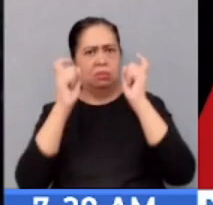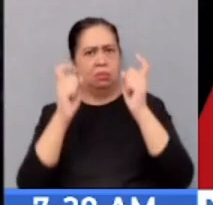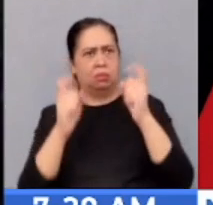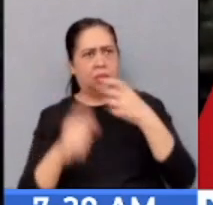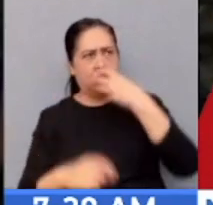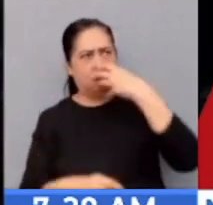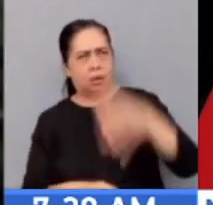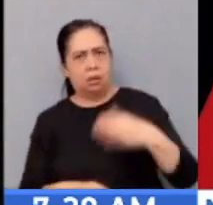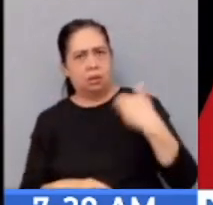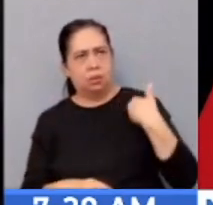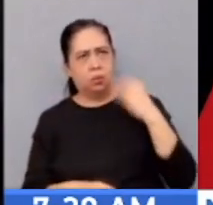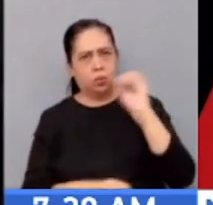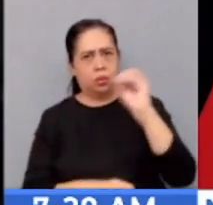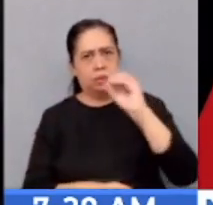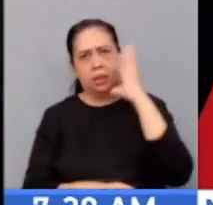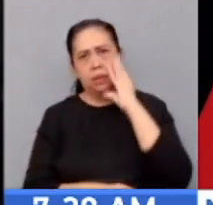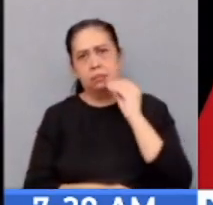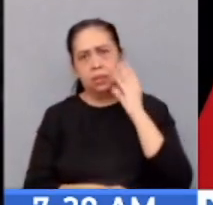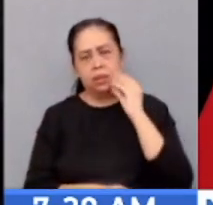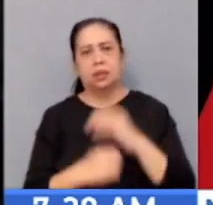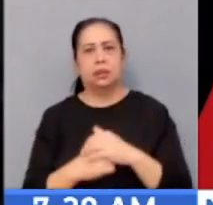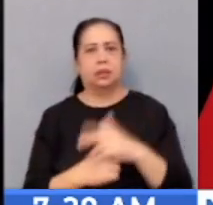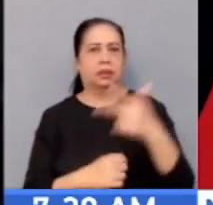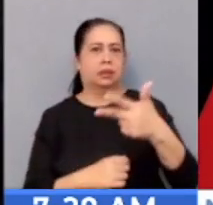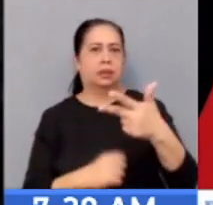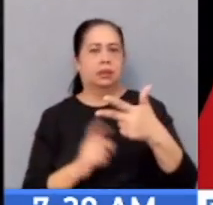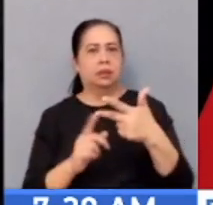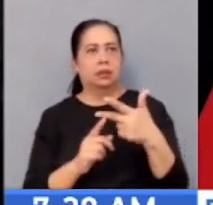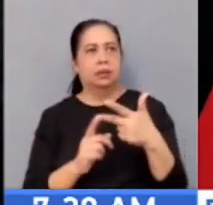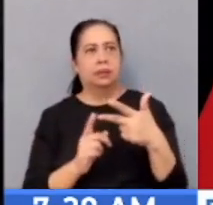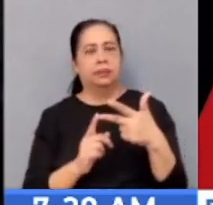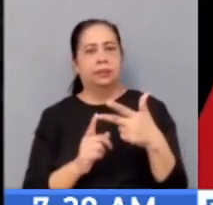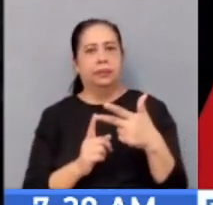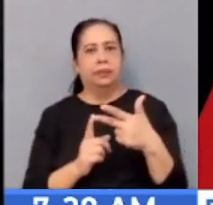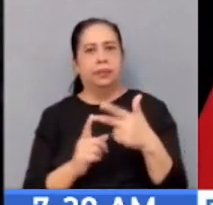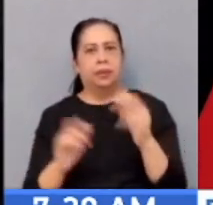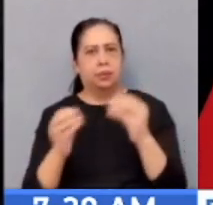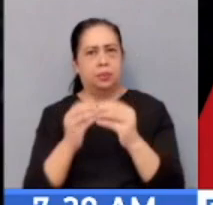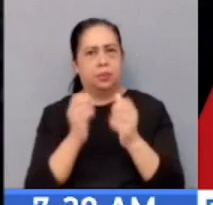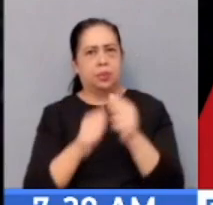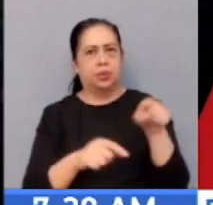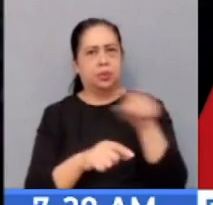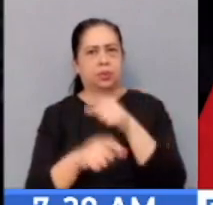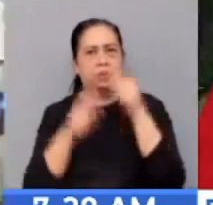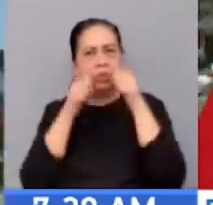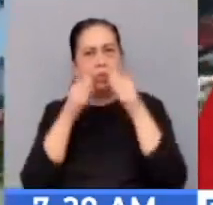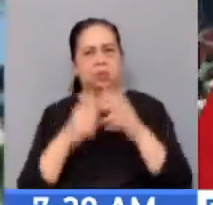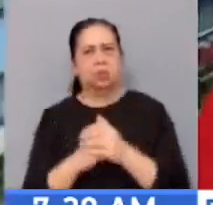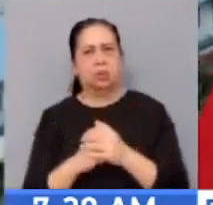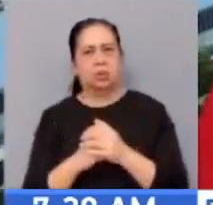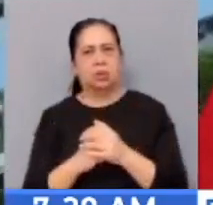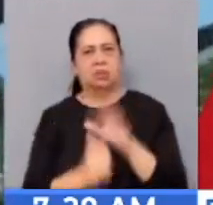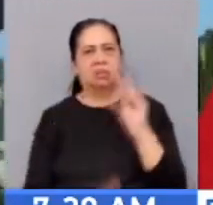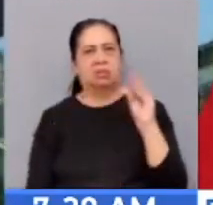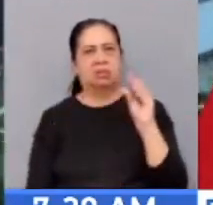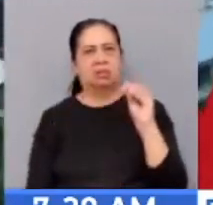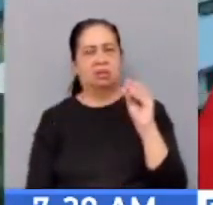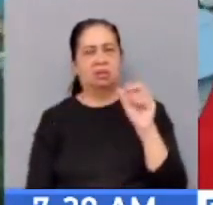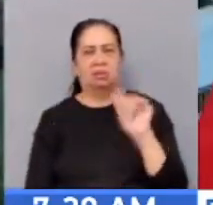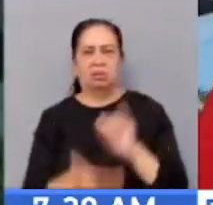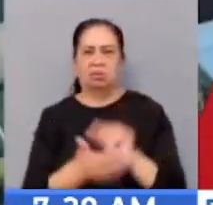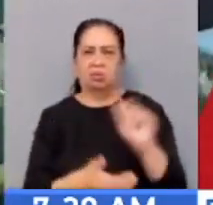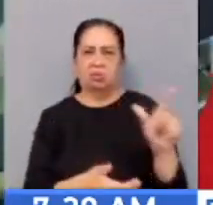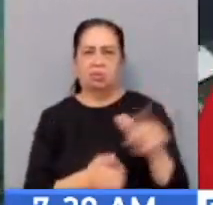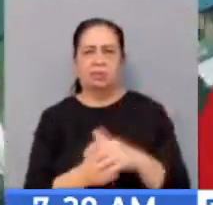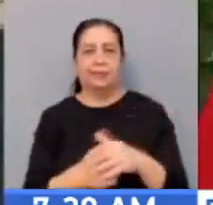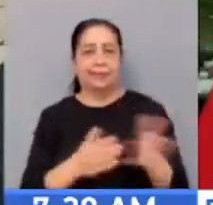karanasan. Pangatlo, karamihan sa kanila parang bunga nga lang. Doon naman tayo sa positibo.